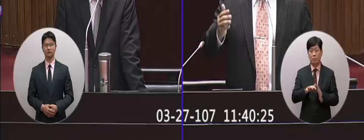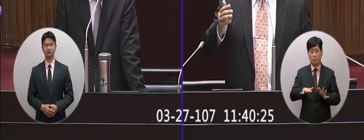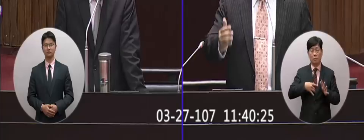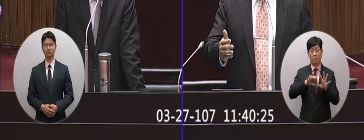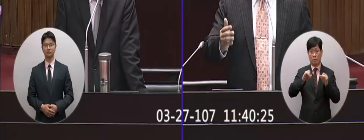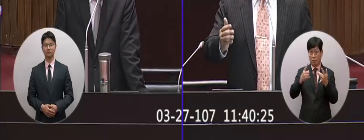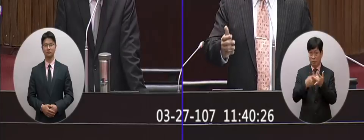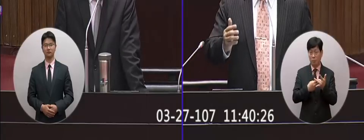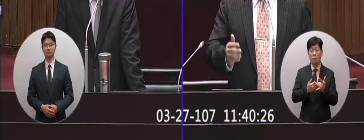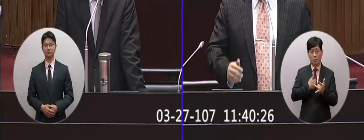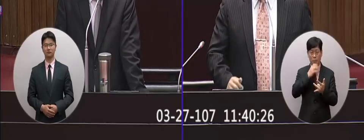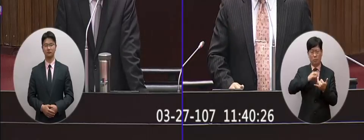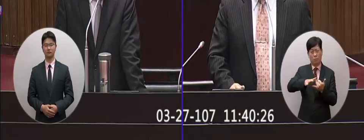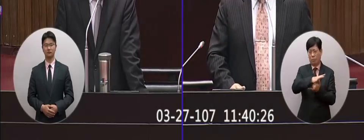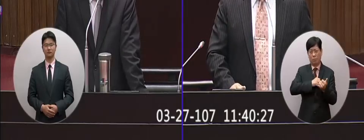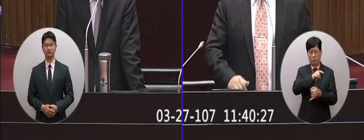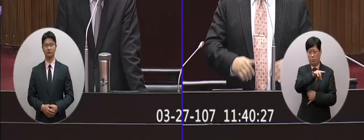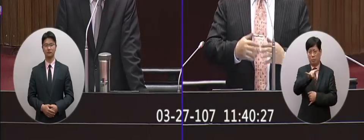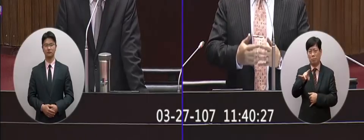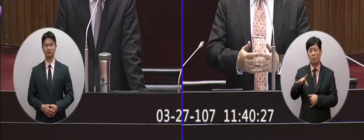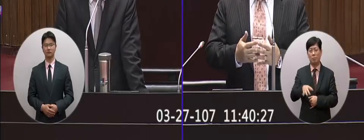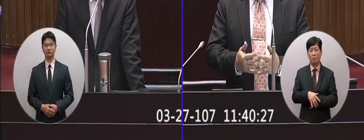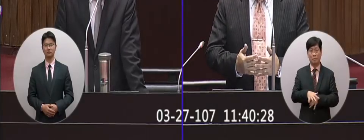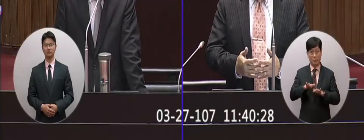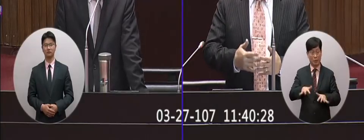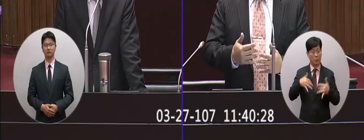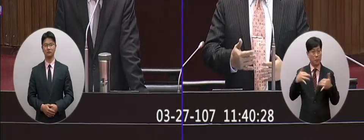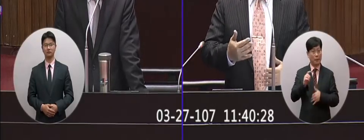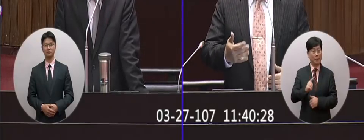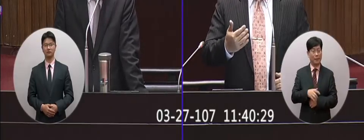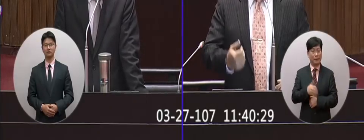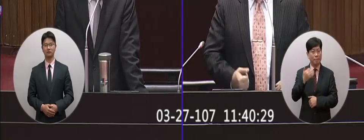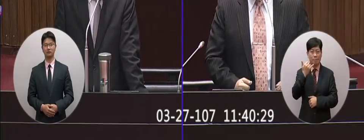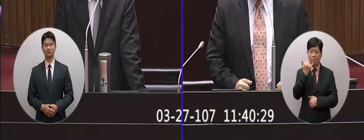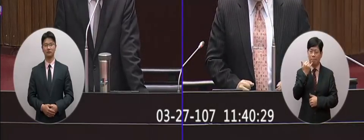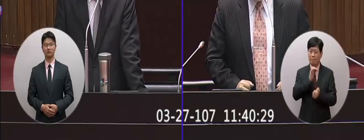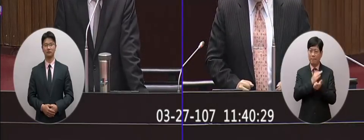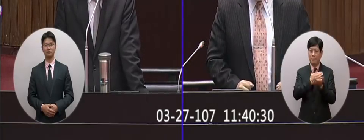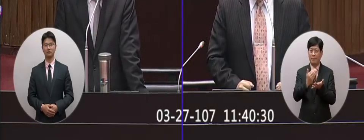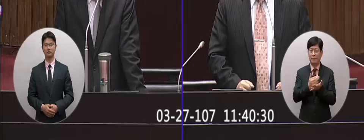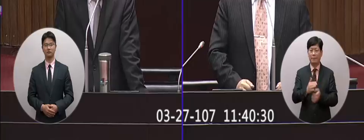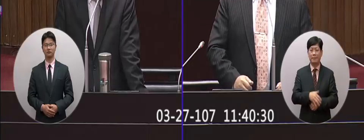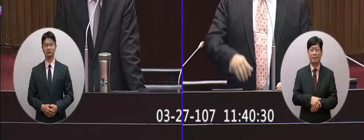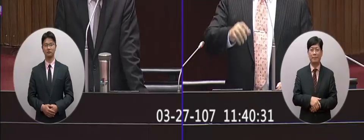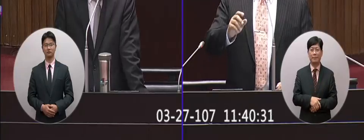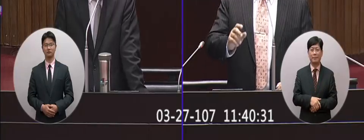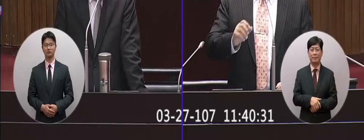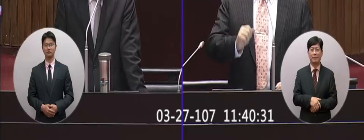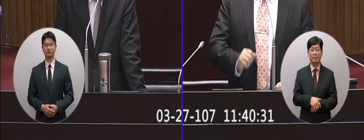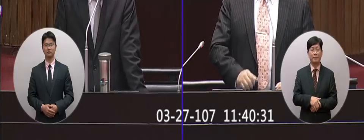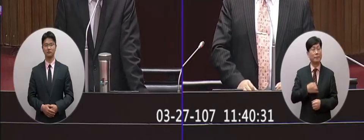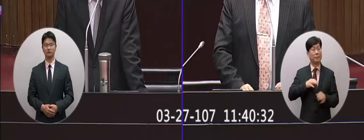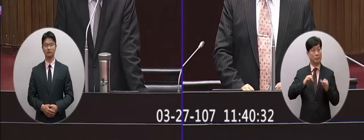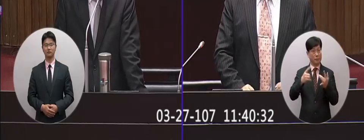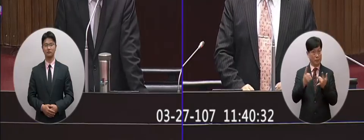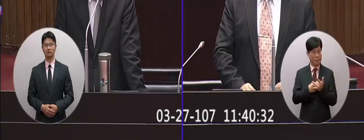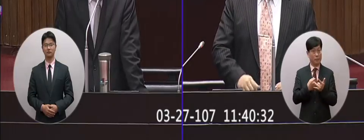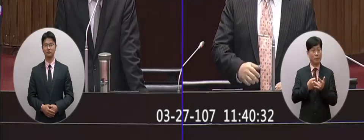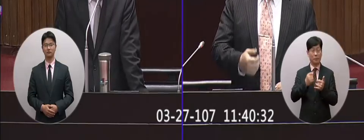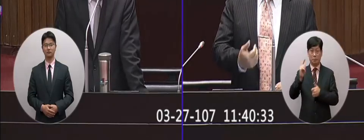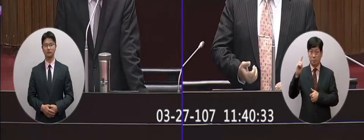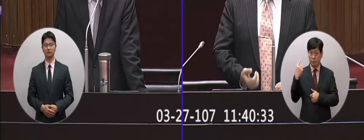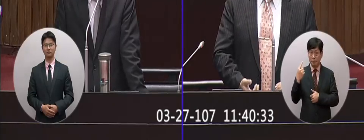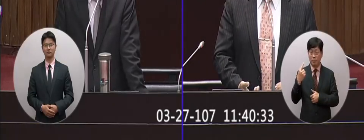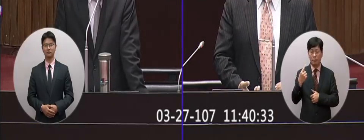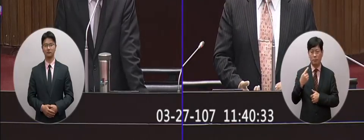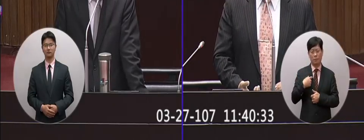缺地在台湾是一个普遍的现象。那我们现在的问题是如何解决这个问题了？那缺地造成的原因其